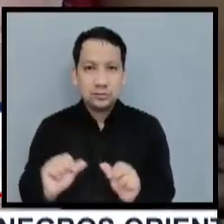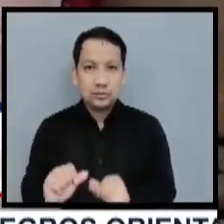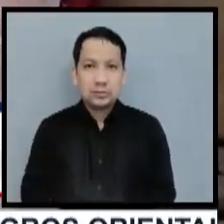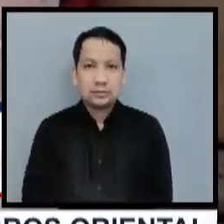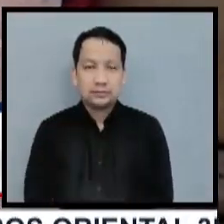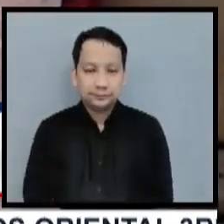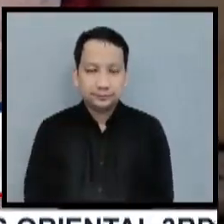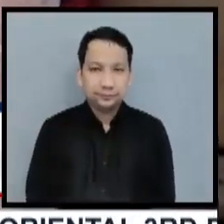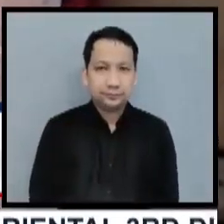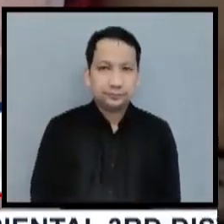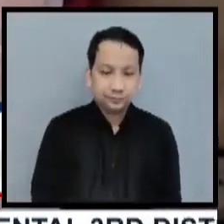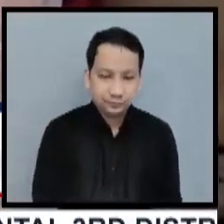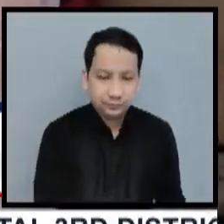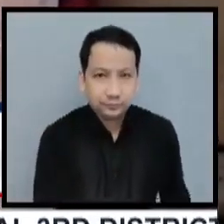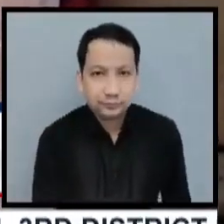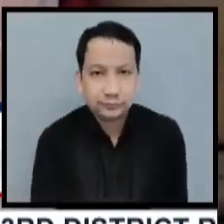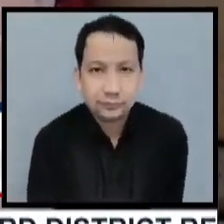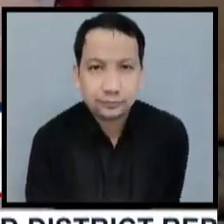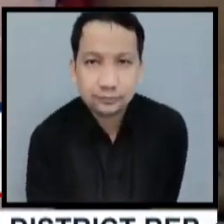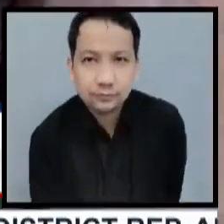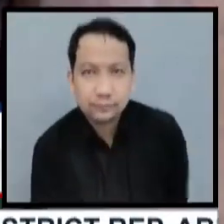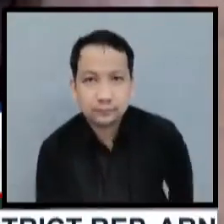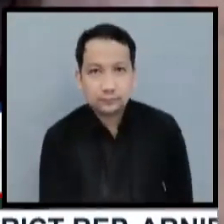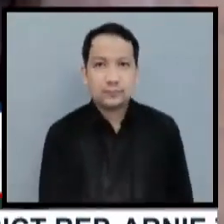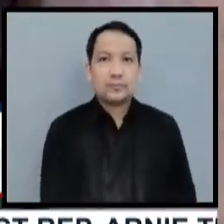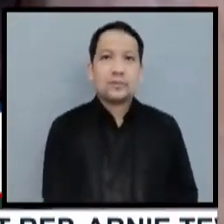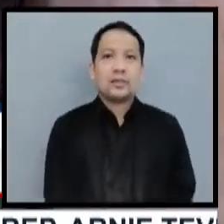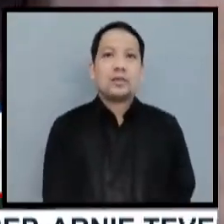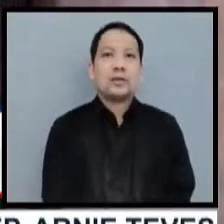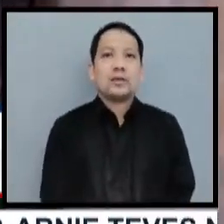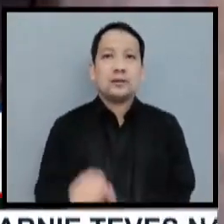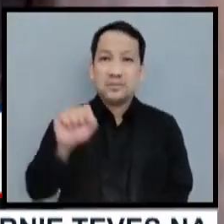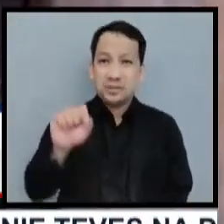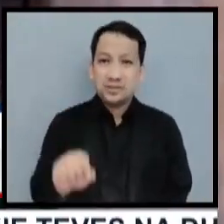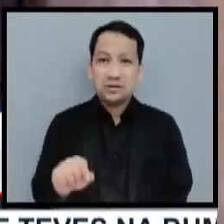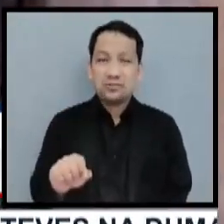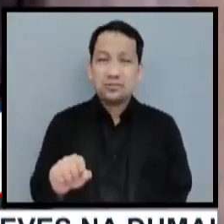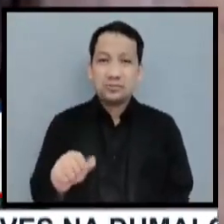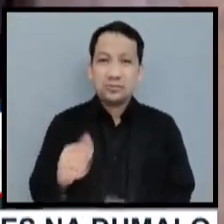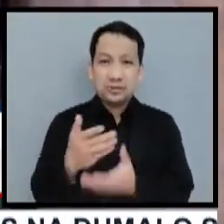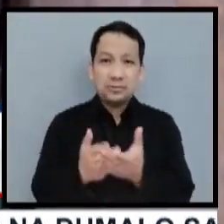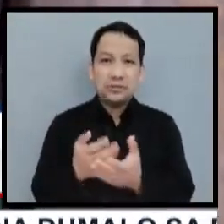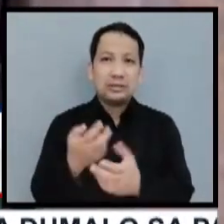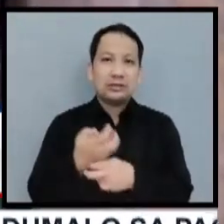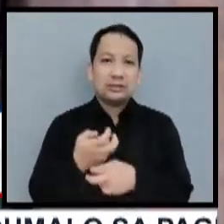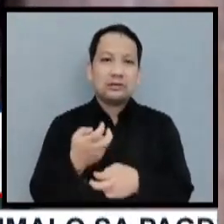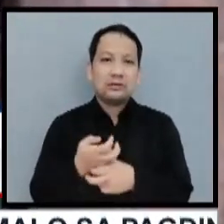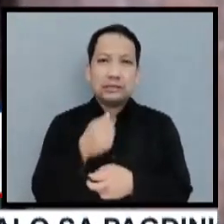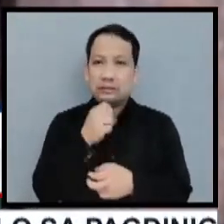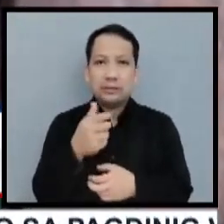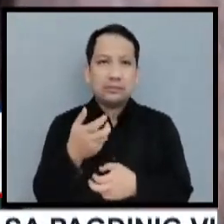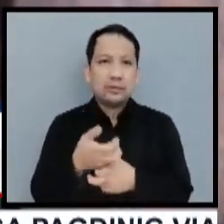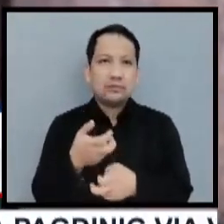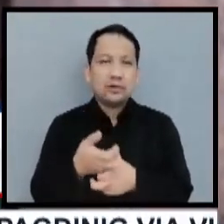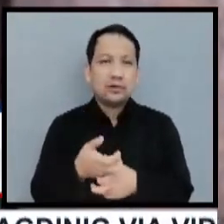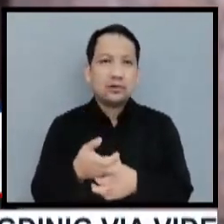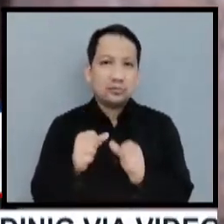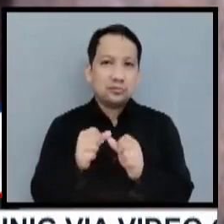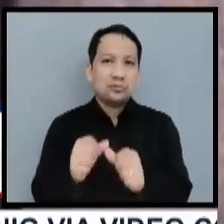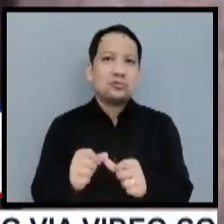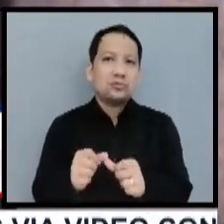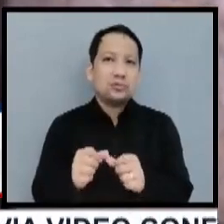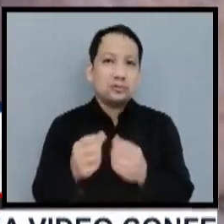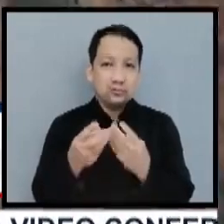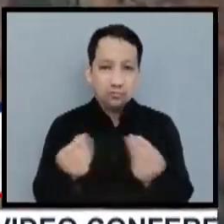sa southern part ng Metro Manila, hindi pa tapos ang kalbaryo. Iiral pa kasi ang water service interruption sa ilang lugar